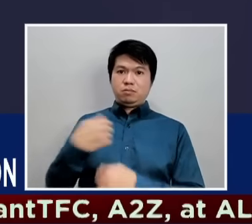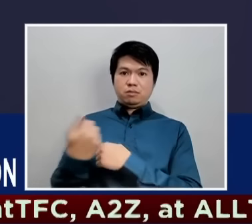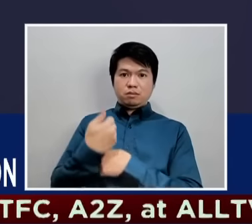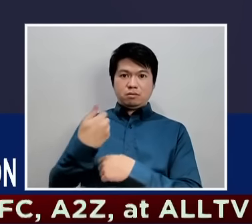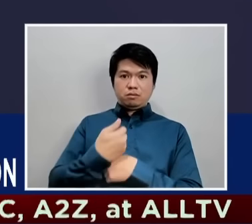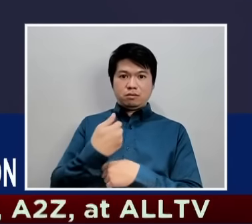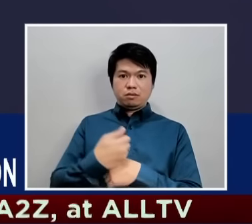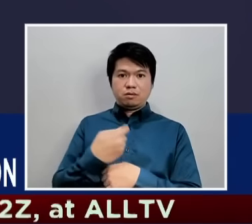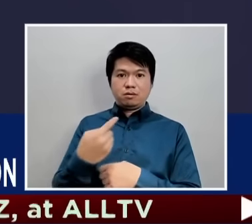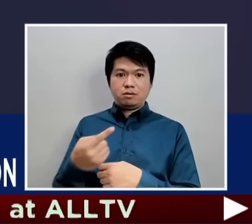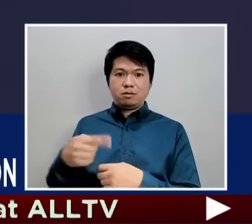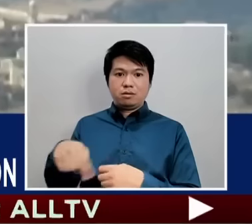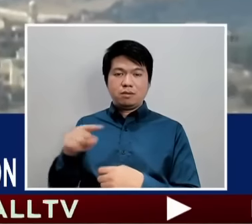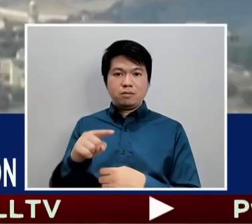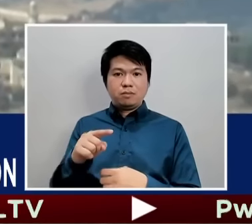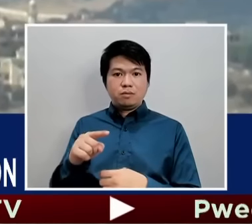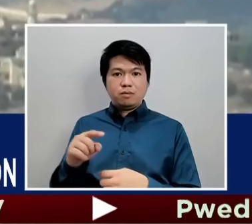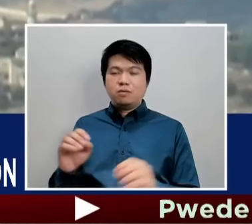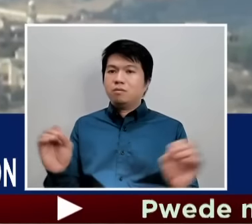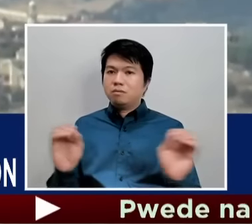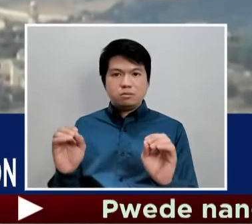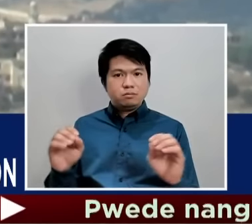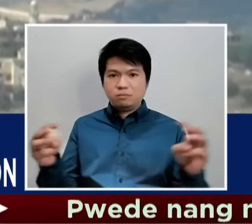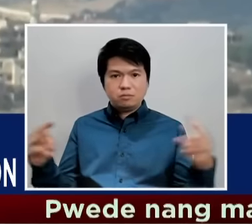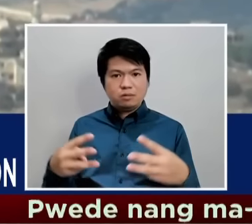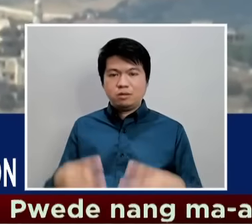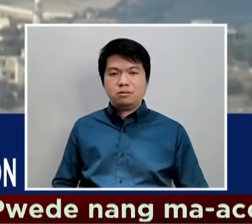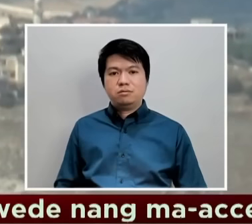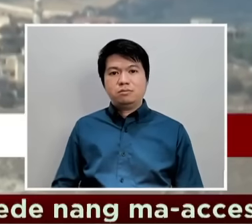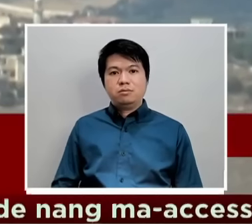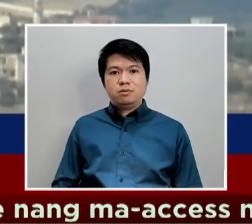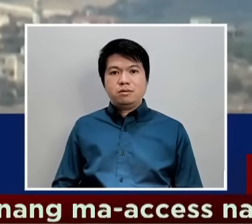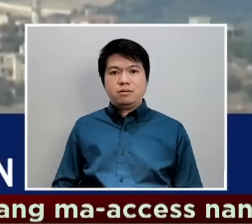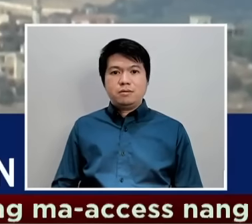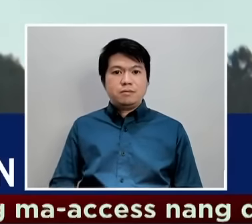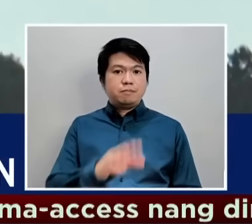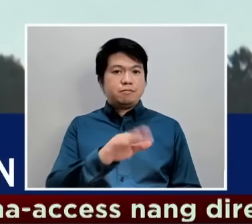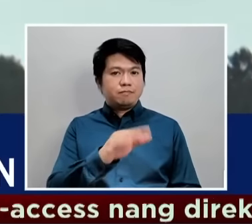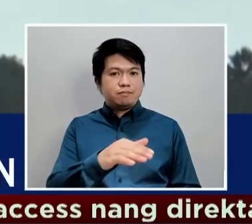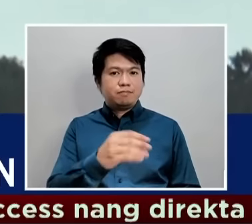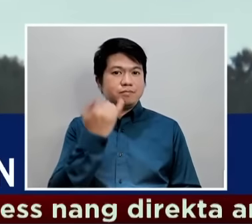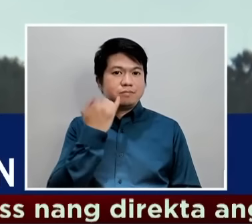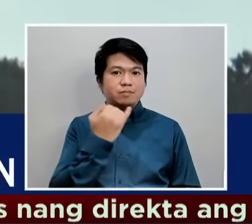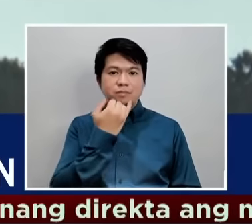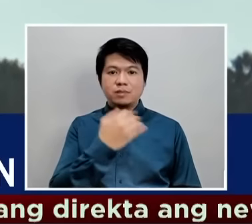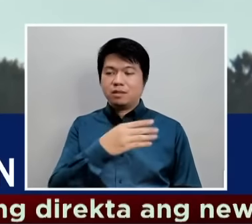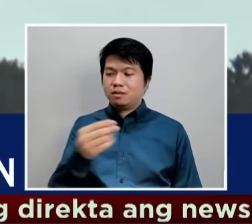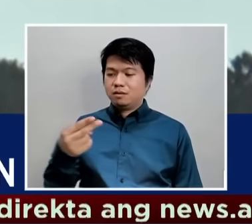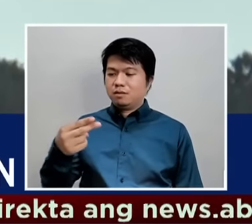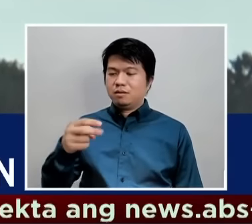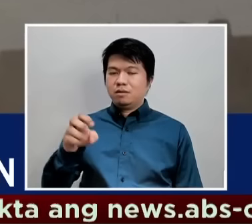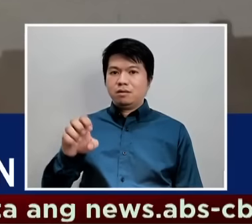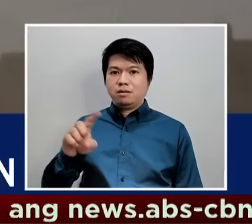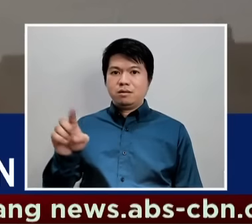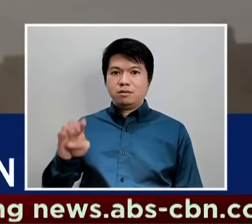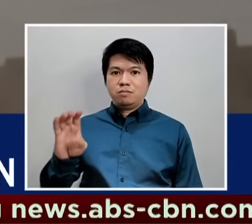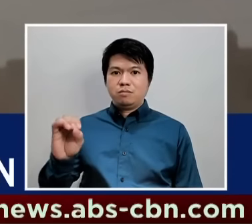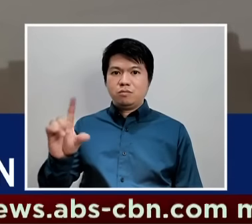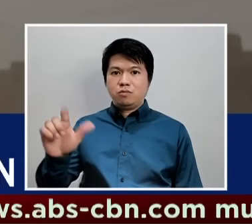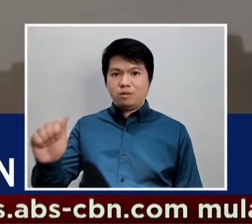acted hastily in case there was no war. Nanawagan naman ang Pilipinas sa Israel at Hezbollah na itigil na ang bakbakan